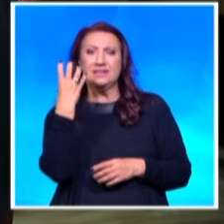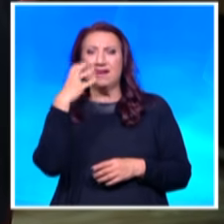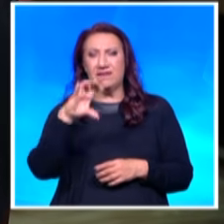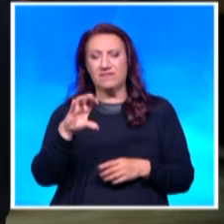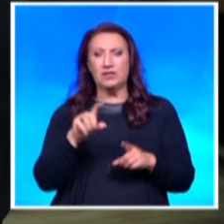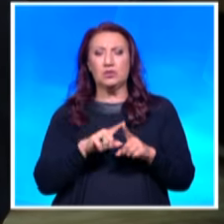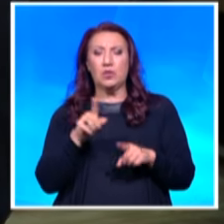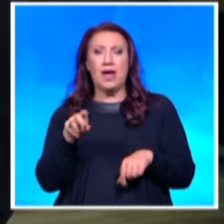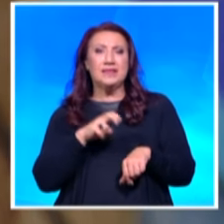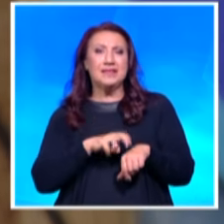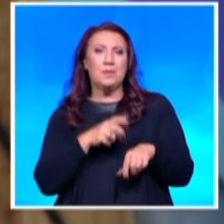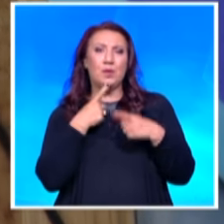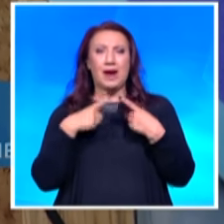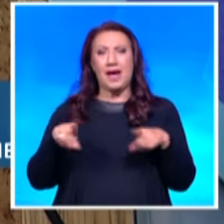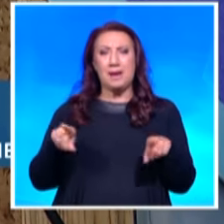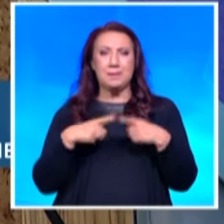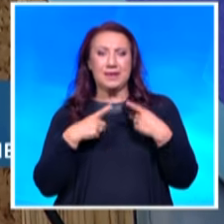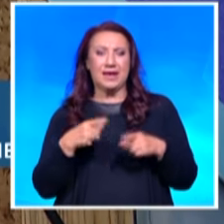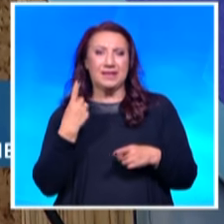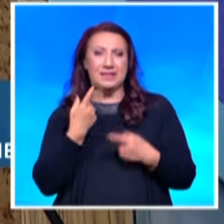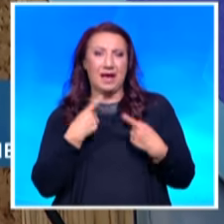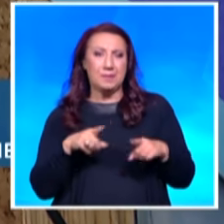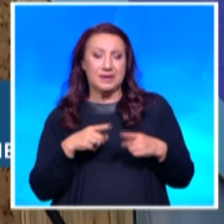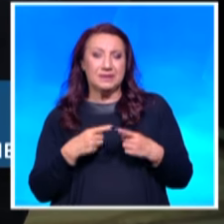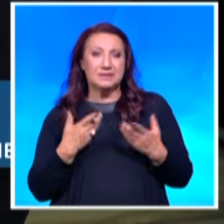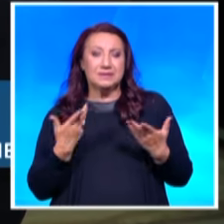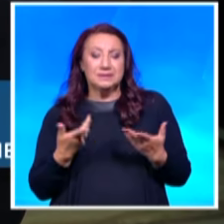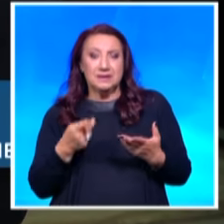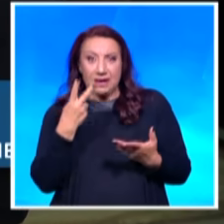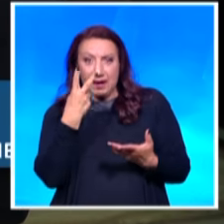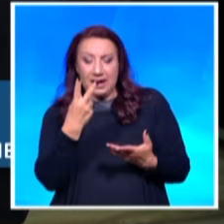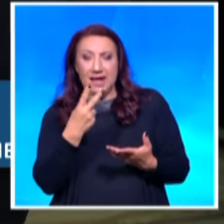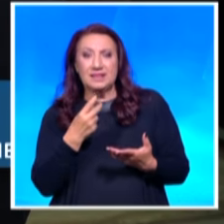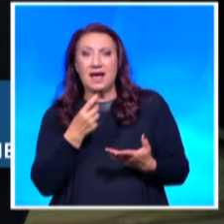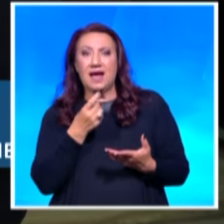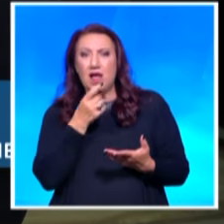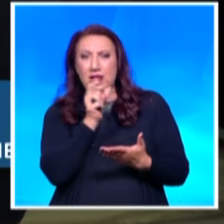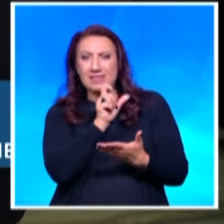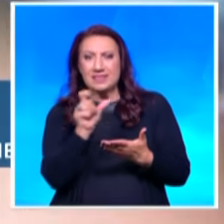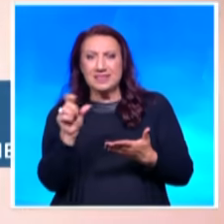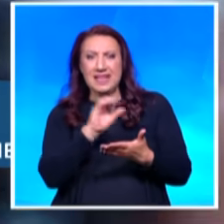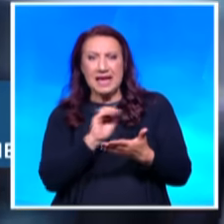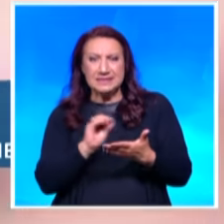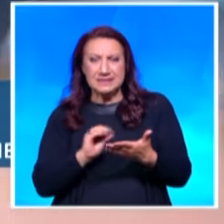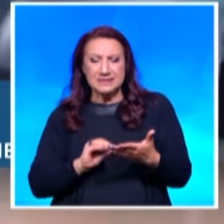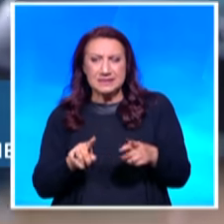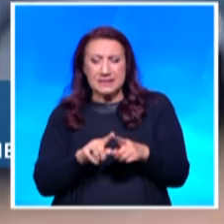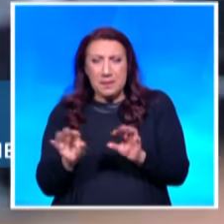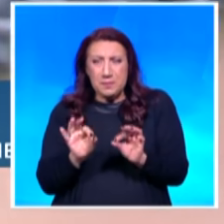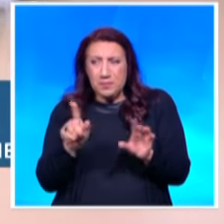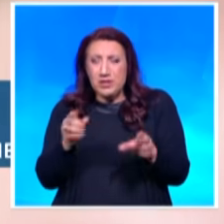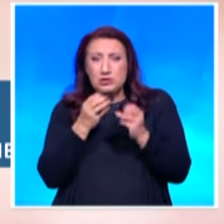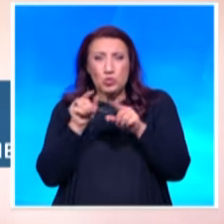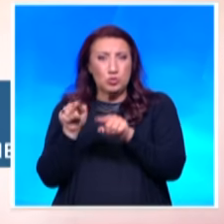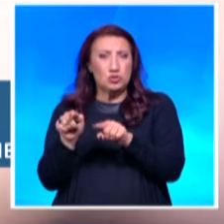пее прекрасно една песен. Текста буквално се е написан за тази случка. И много ме поджегна това нещо.